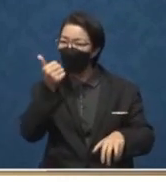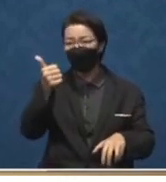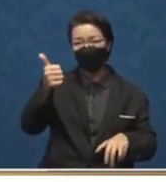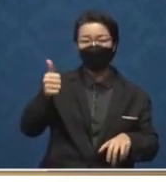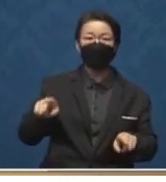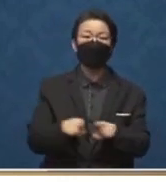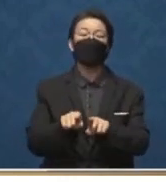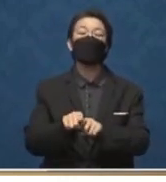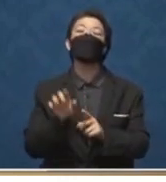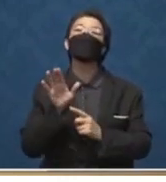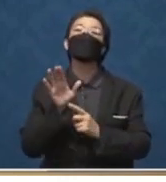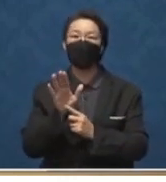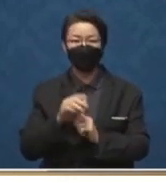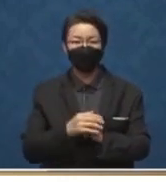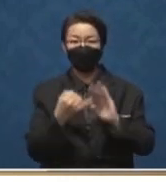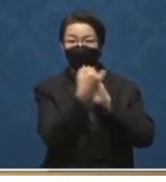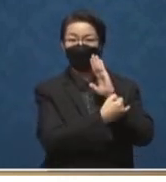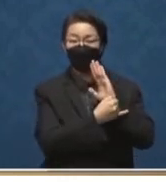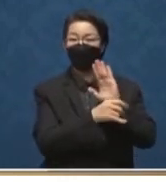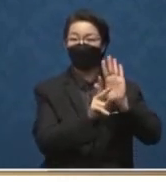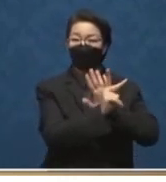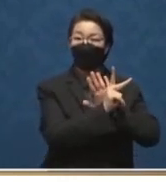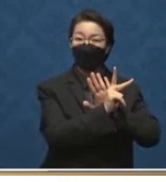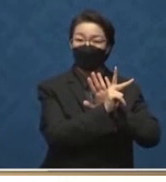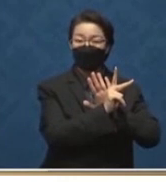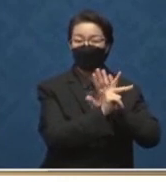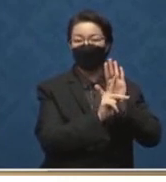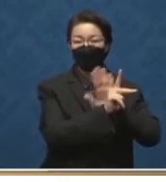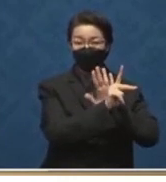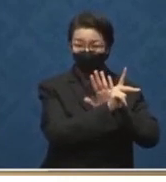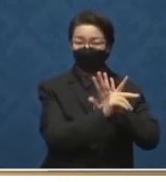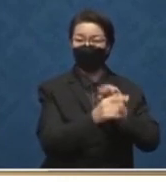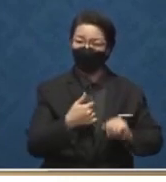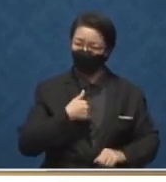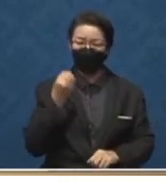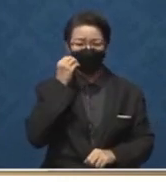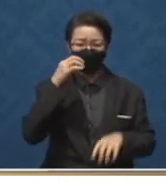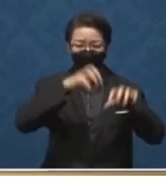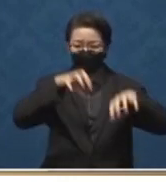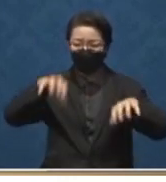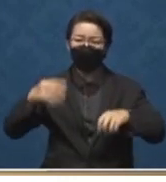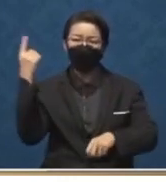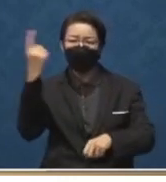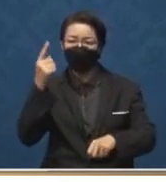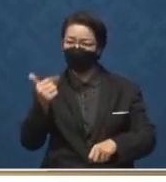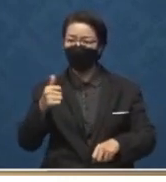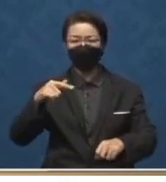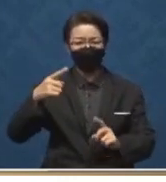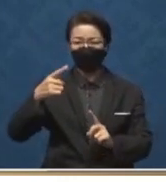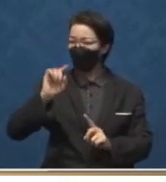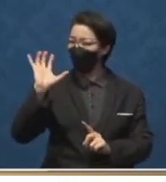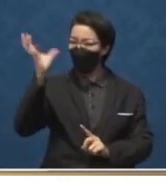อย่ก Inst assistant กระเท sin phanhมีเรेท่อง associ ทสำคัญติดระดับโลกistas